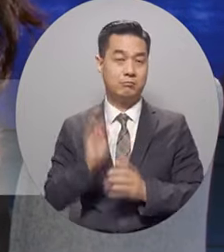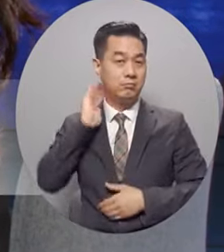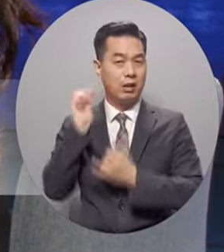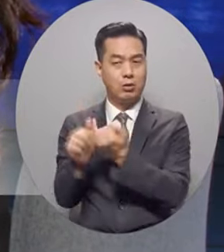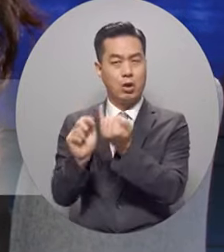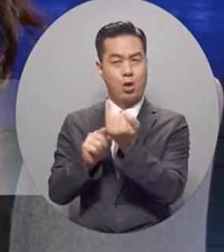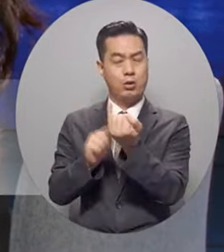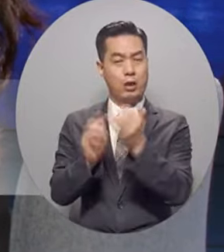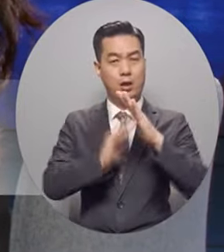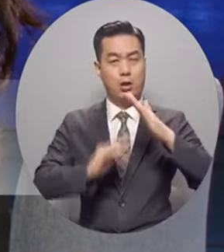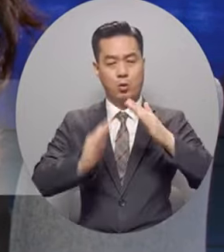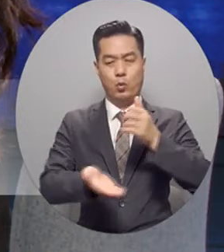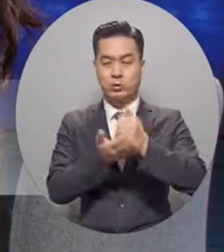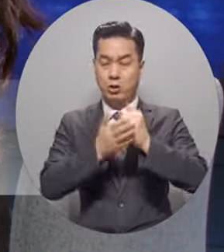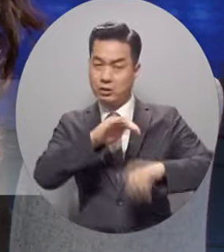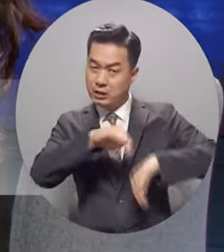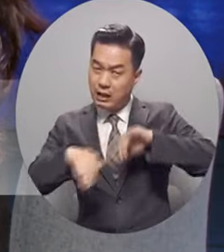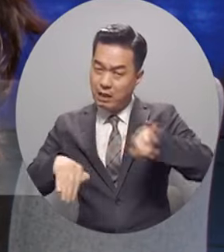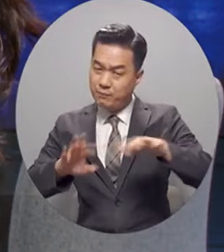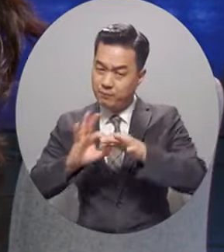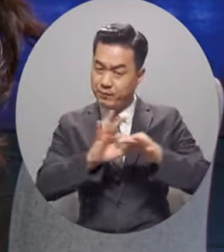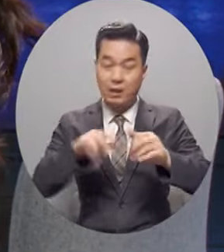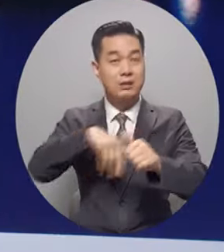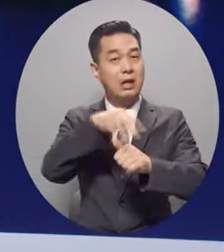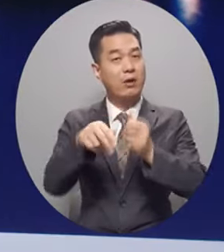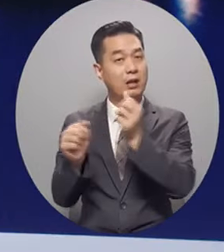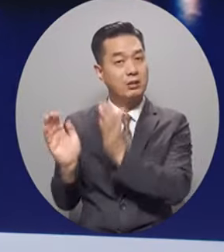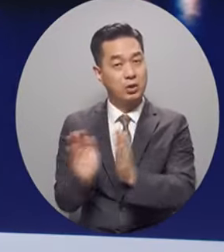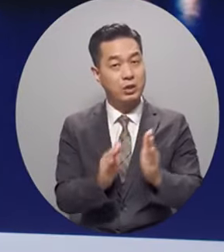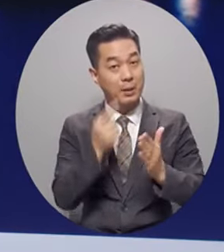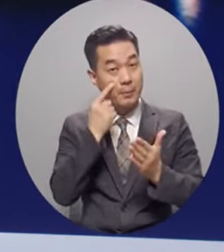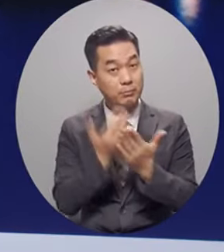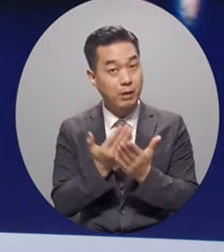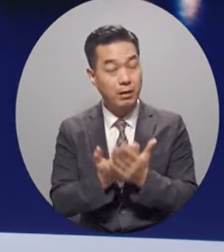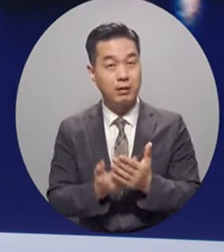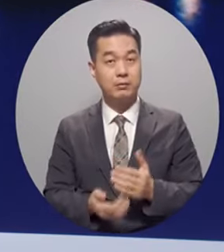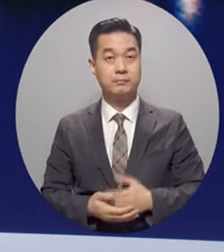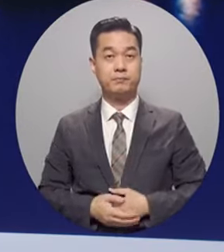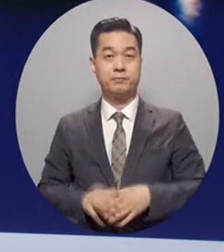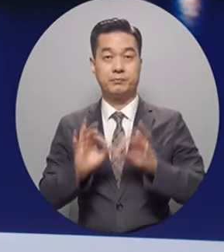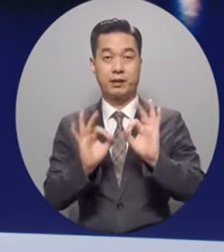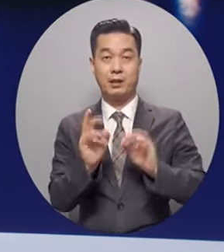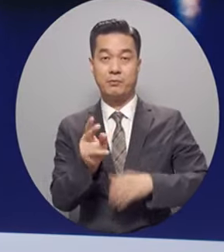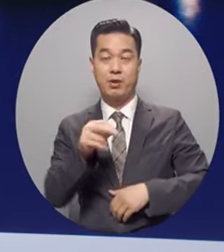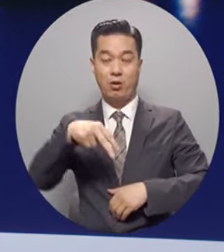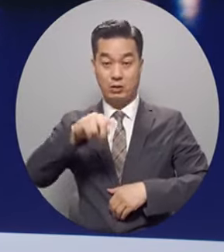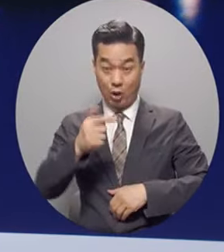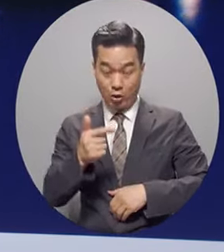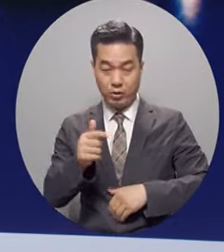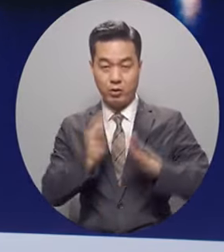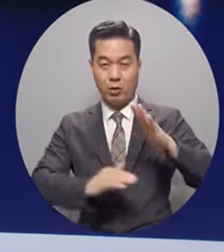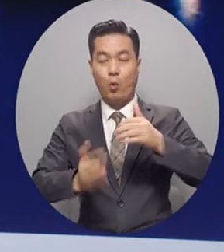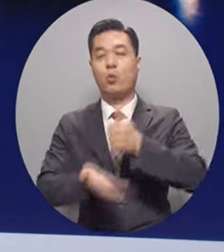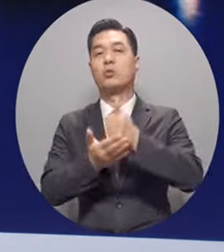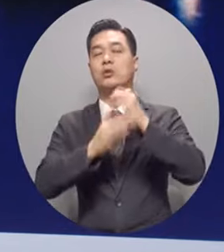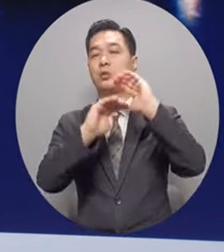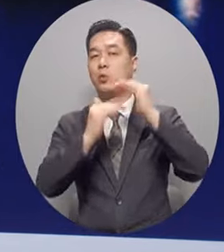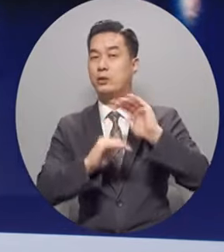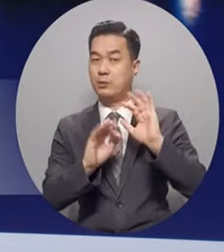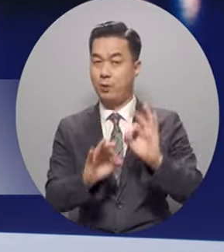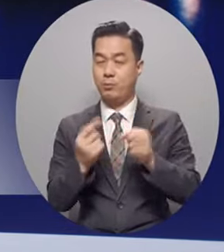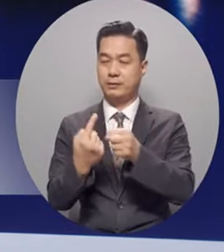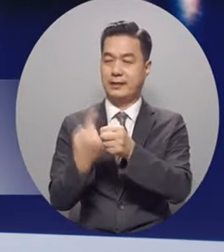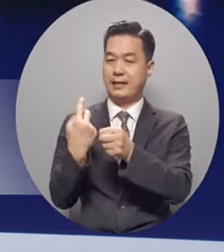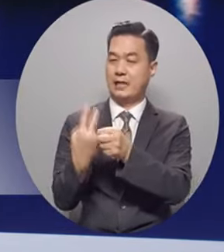의혹이 있는이 당시에 상황을 좀 정리해 주시죠네 일단 이제 국민의 임 김영선 의원의 공천 과정부터 살펴봐야 됩니다 재작년